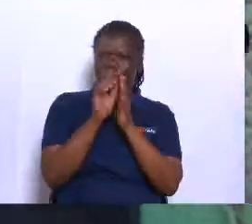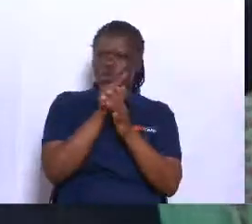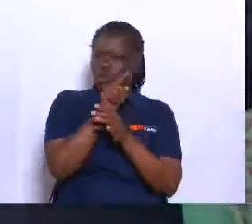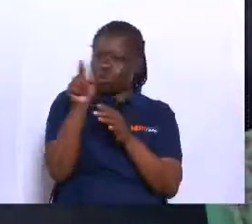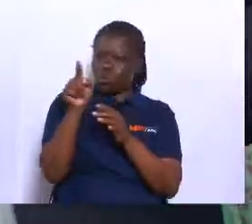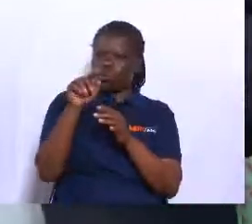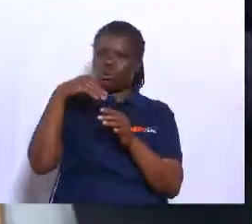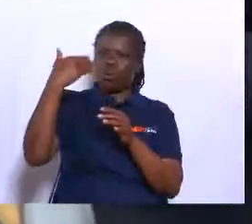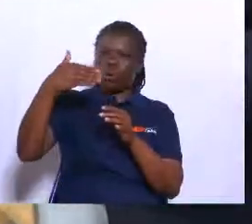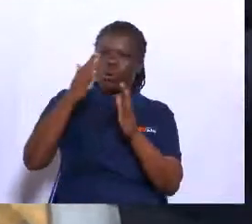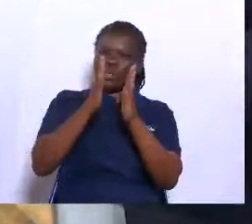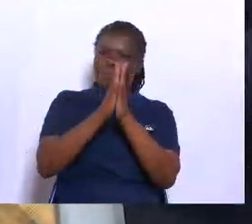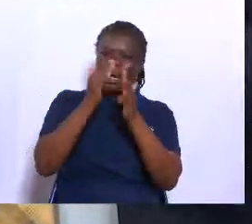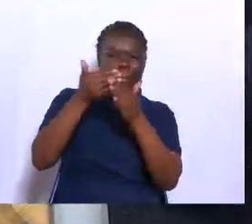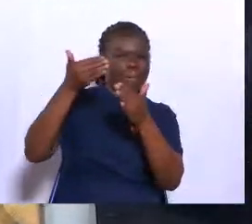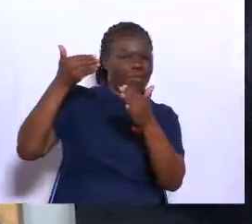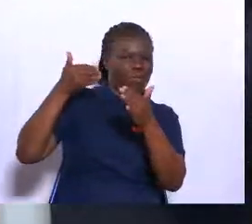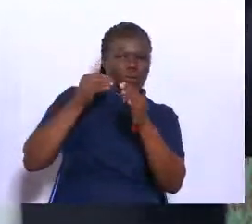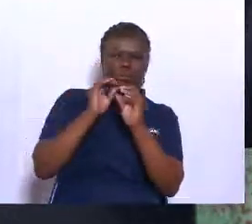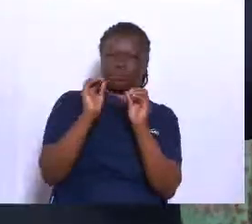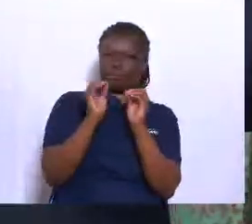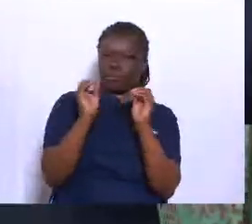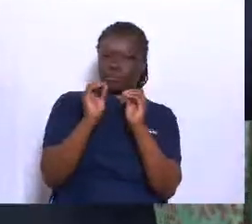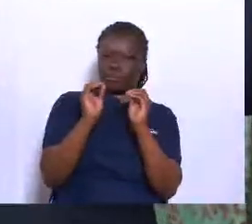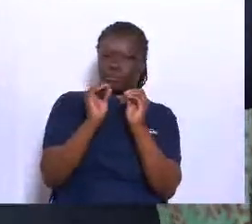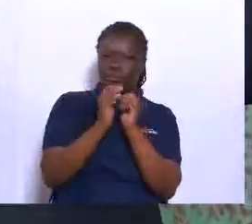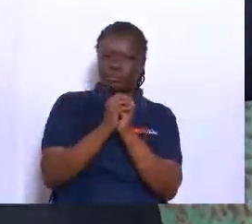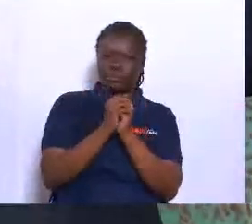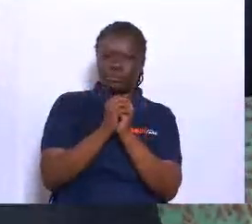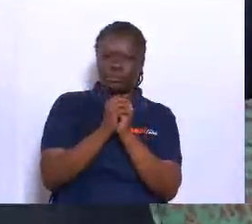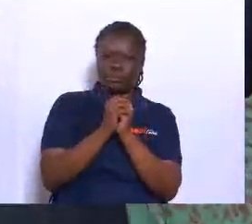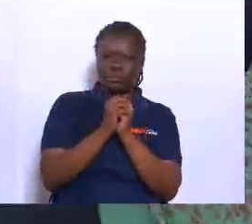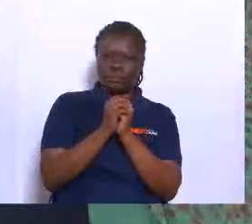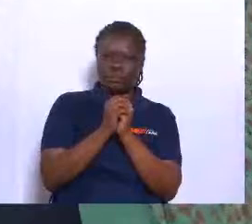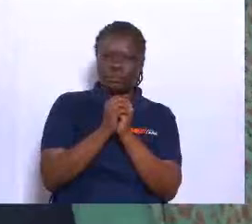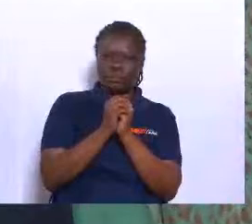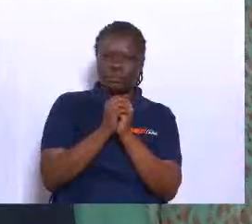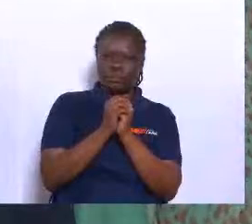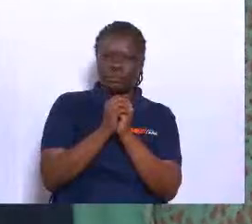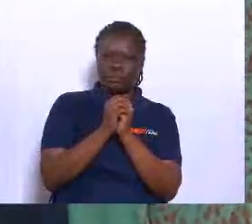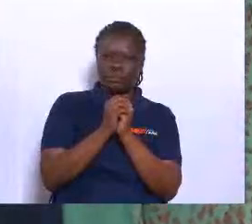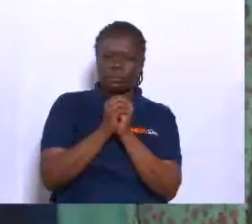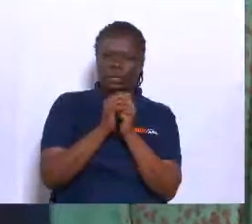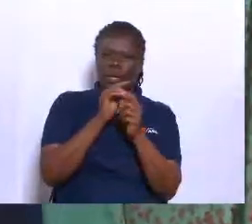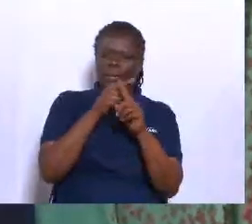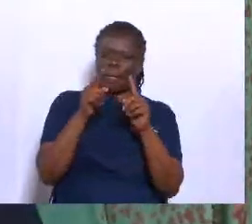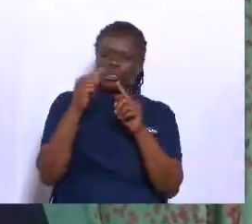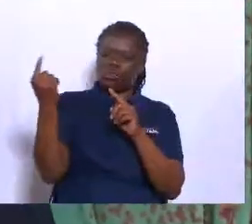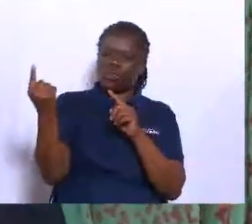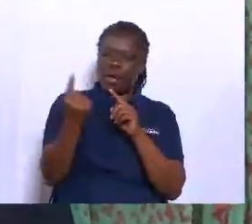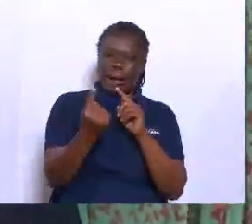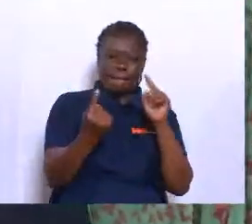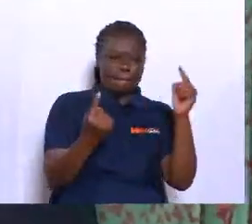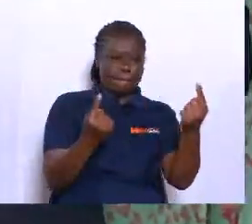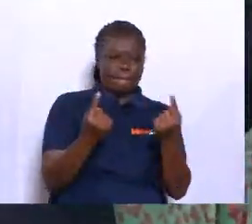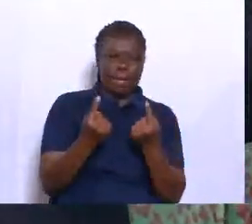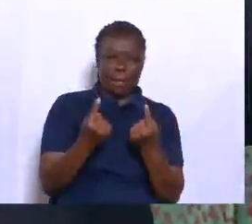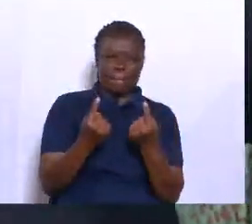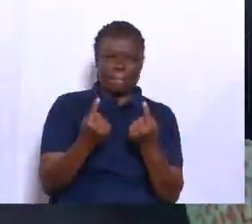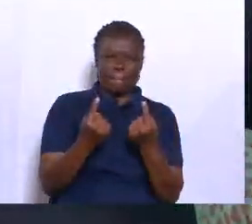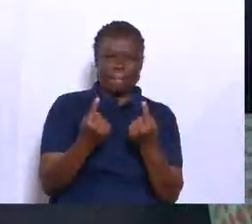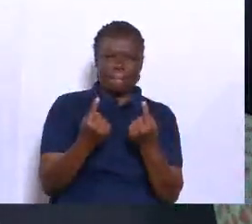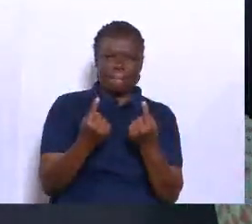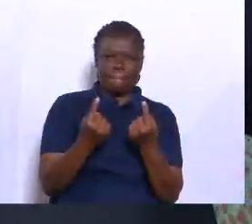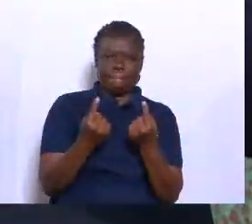pray as you once did. Umefika wakati ambapo hata maisha yako ya maombi yamepungua. But you come forward today. Lakini